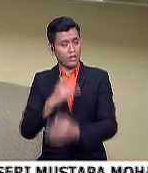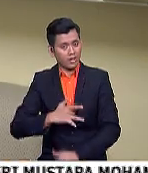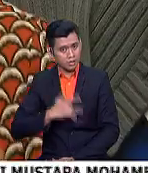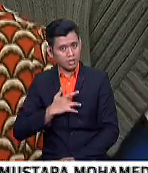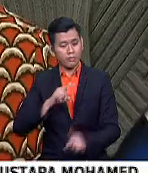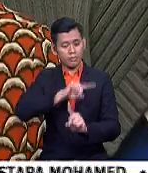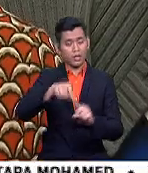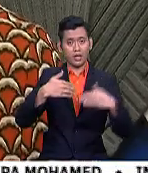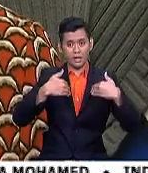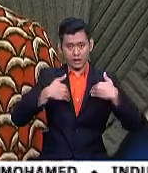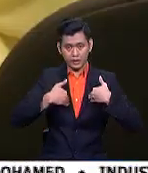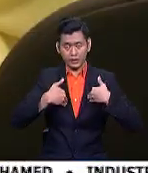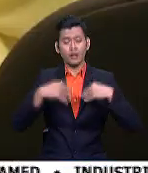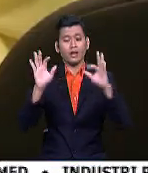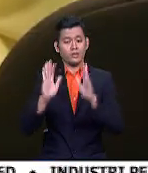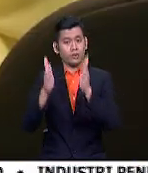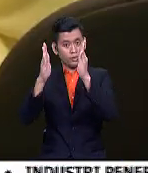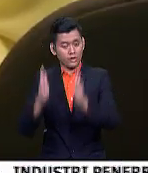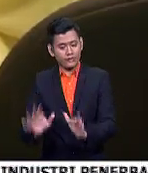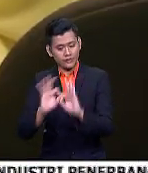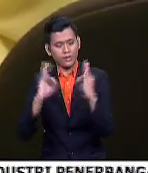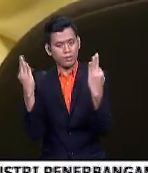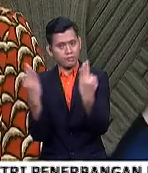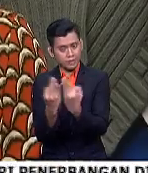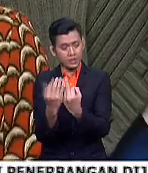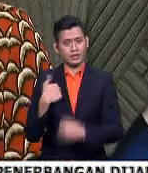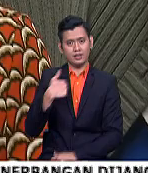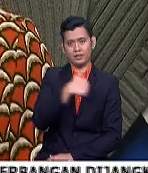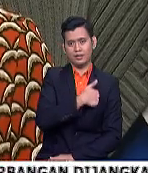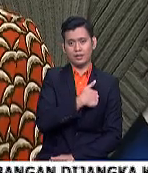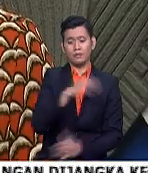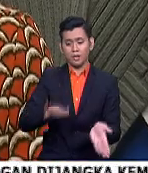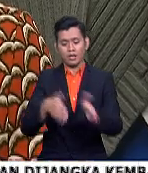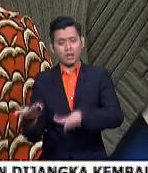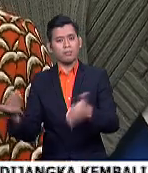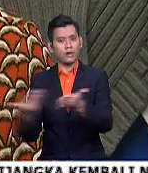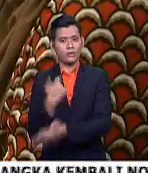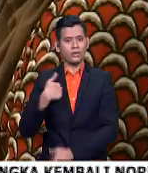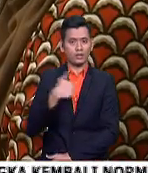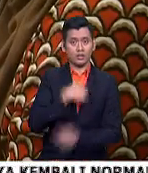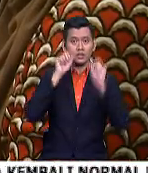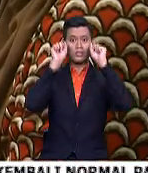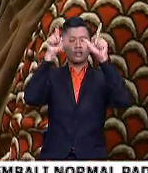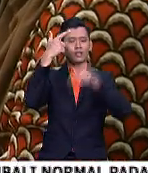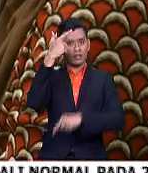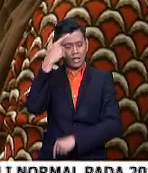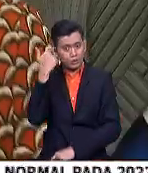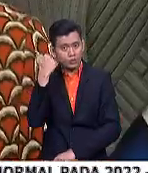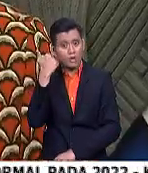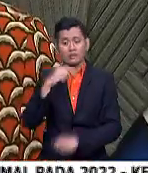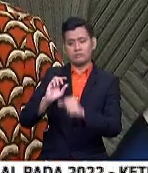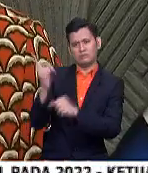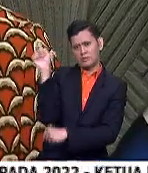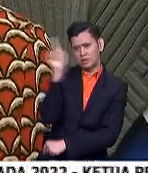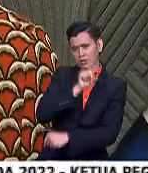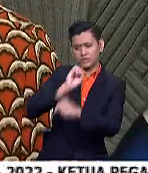you, then baru you tahu the pain. Dan pada pesakit tersebut sendiri adalah sangat benar ketakutan mereka, and then diorang